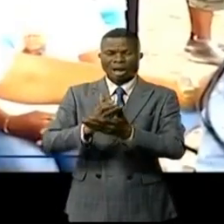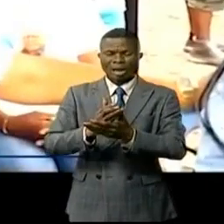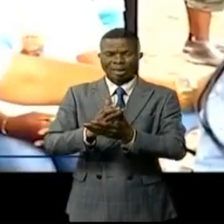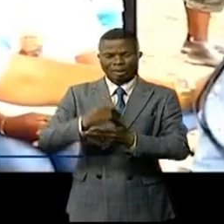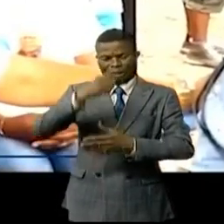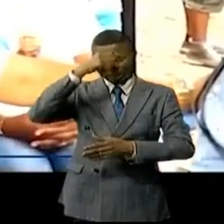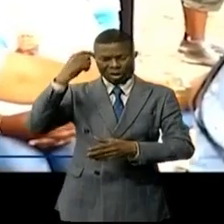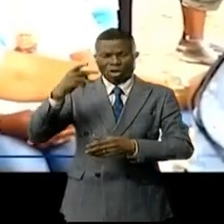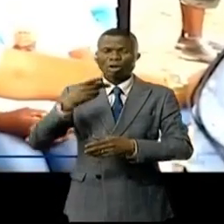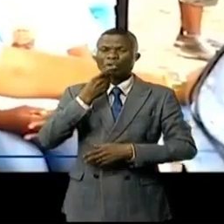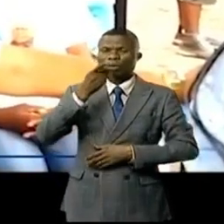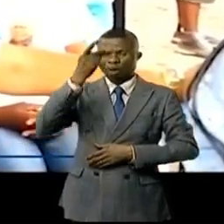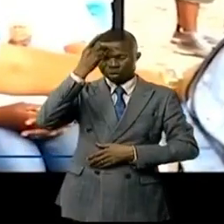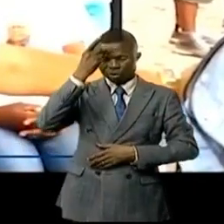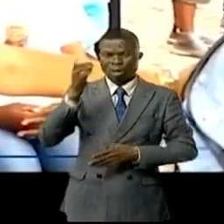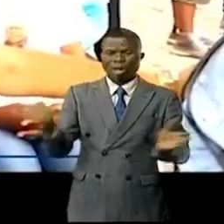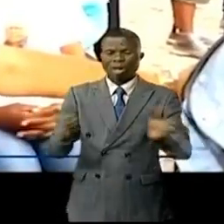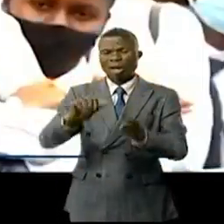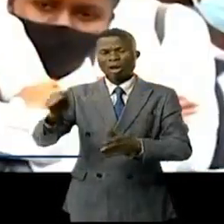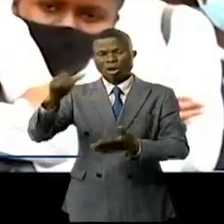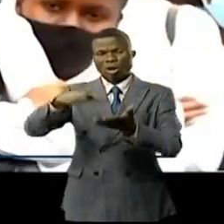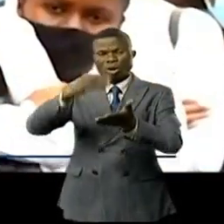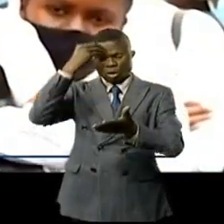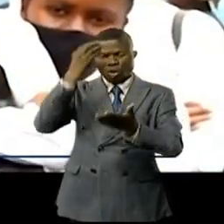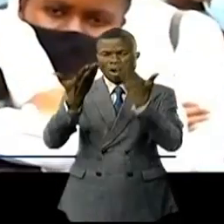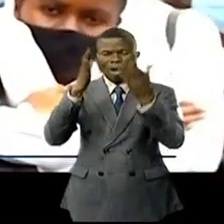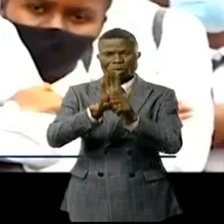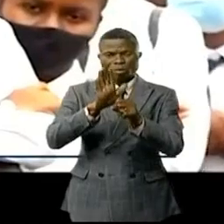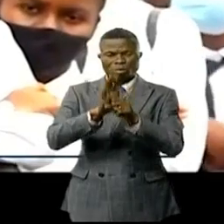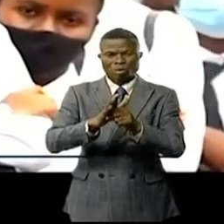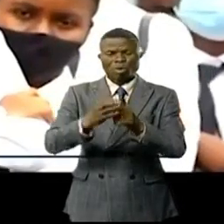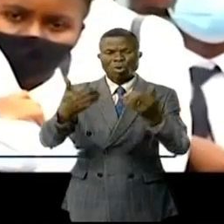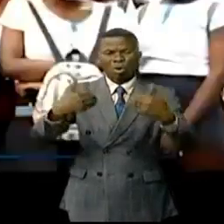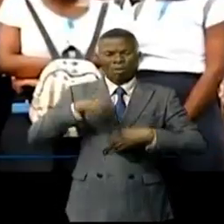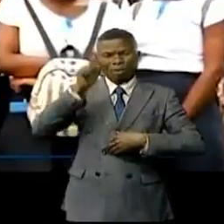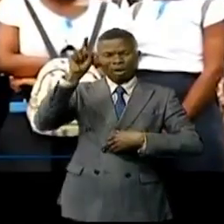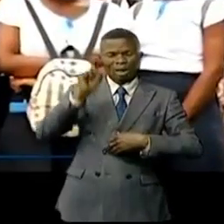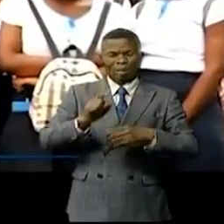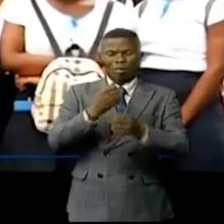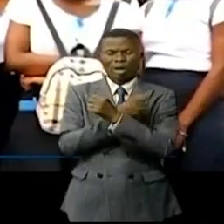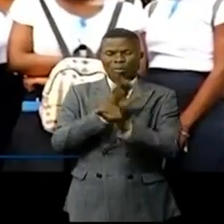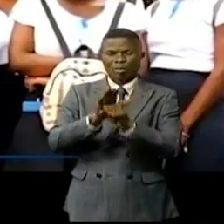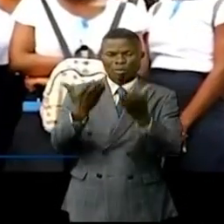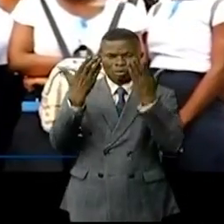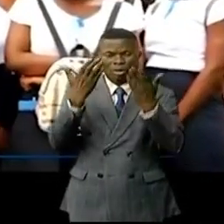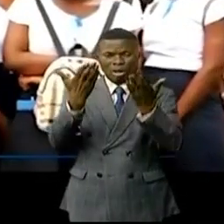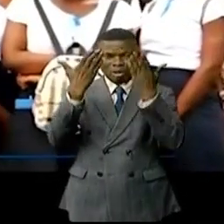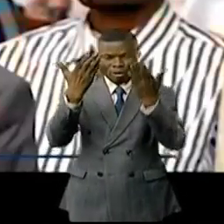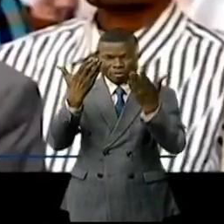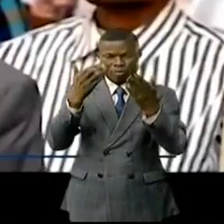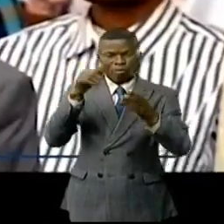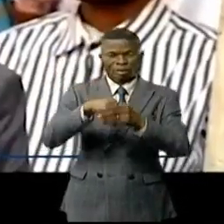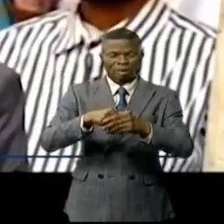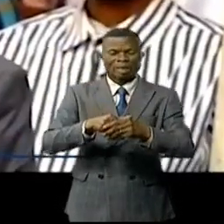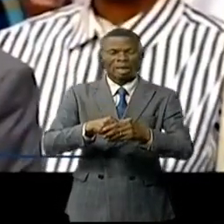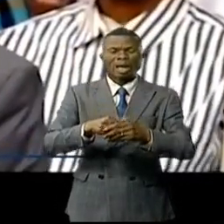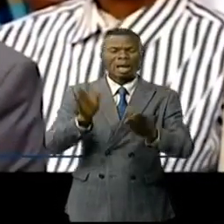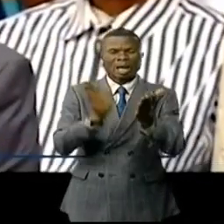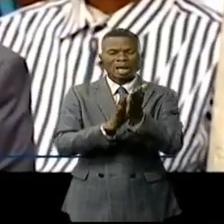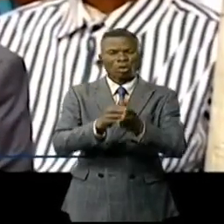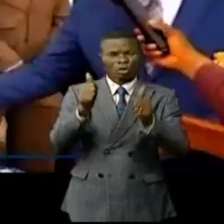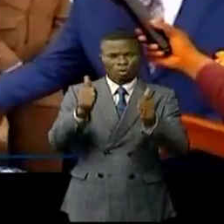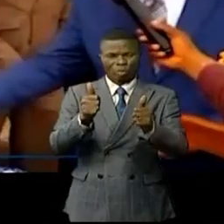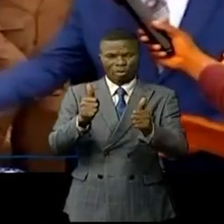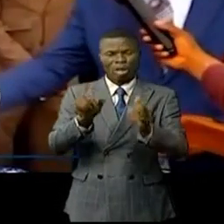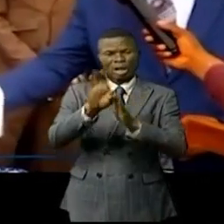mais aussi à encourager les autres élèves à faire mieux et à aimer les études. Étudier dans de bonnes conditions